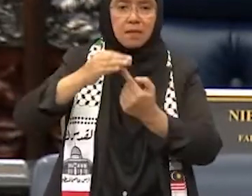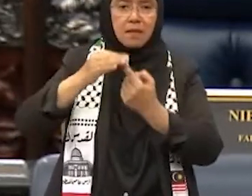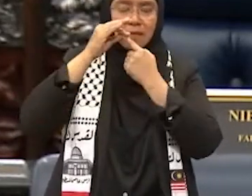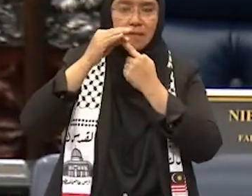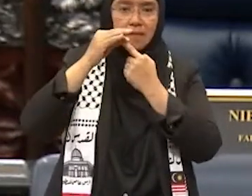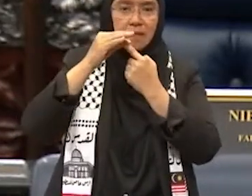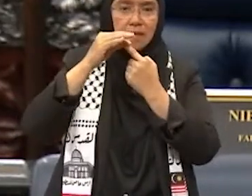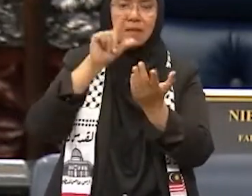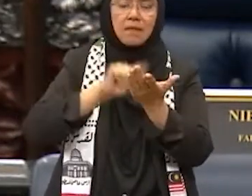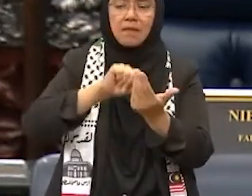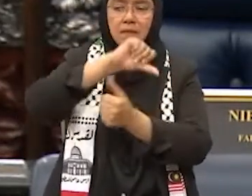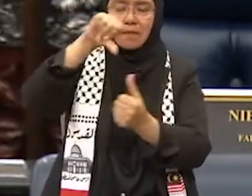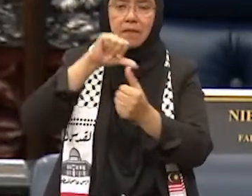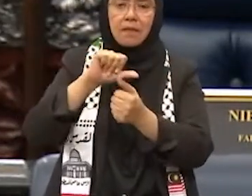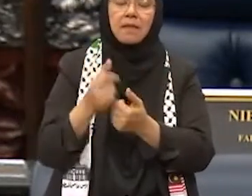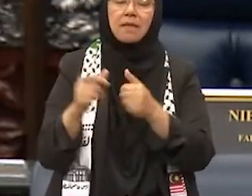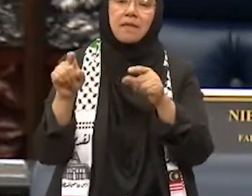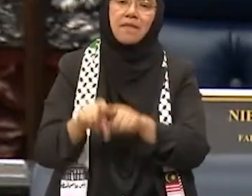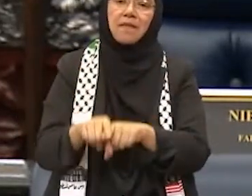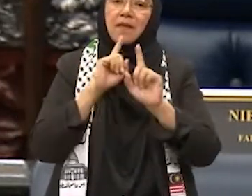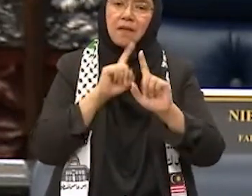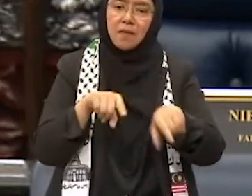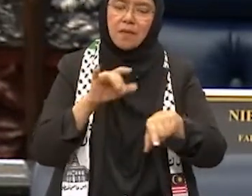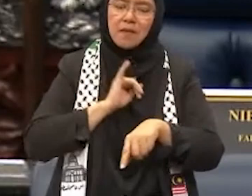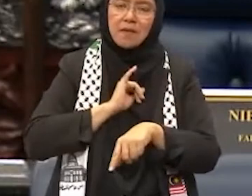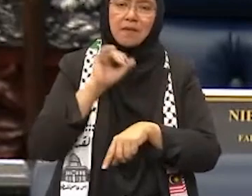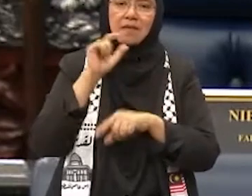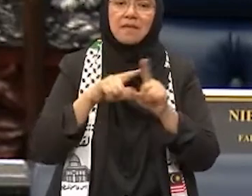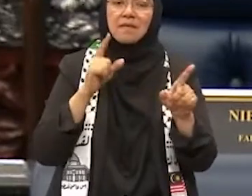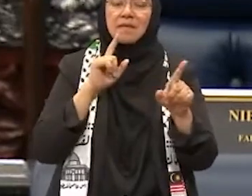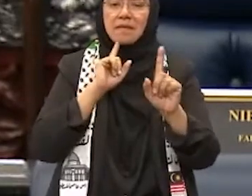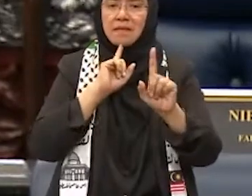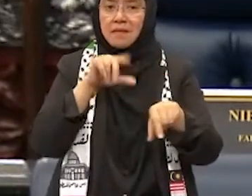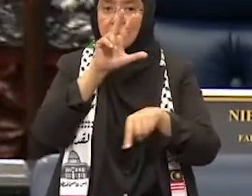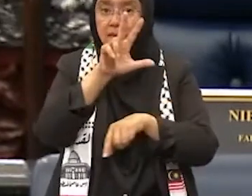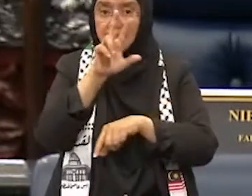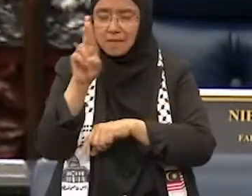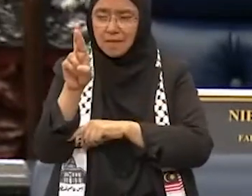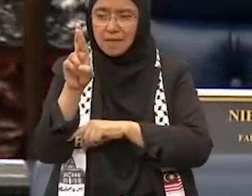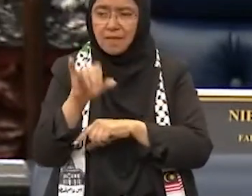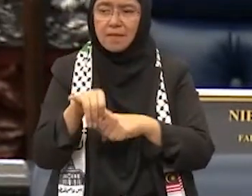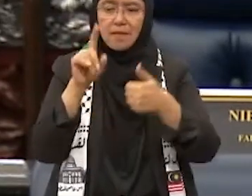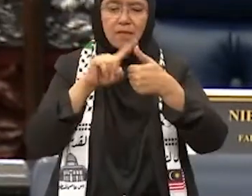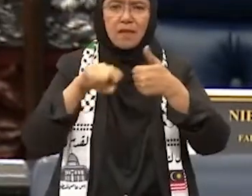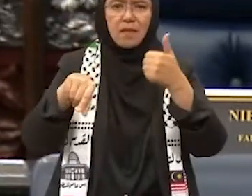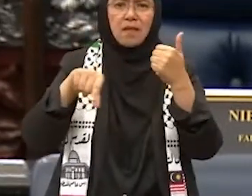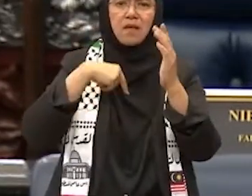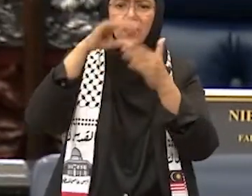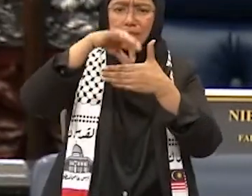perkara 3R tetapi sebarang content yang boleh dianggap ditafsirkan sebagai jelik